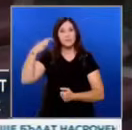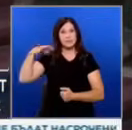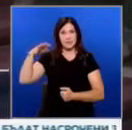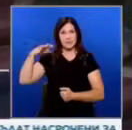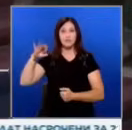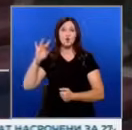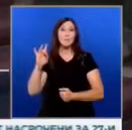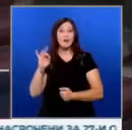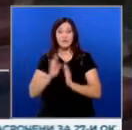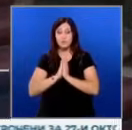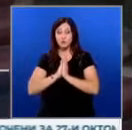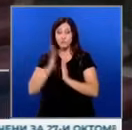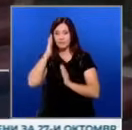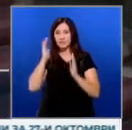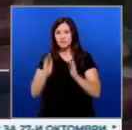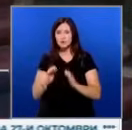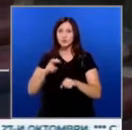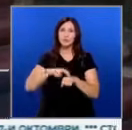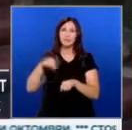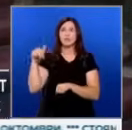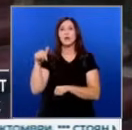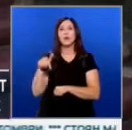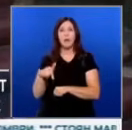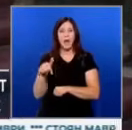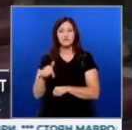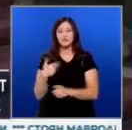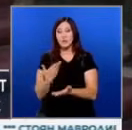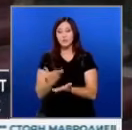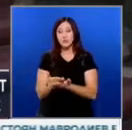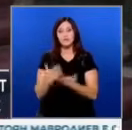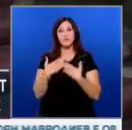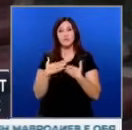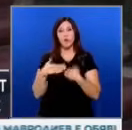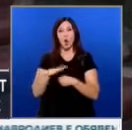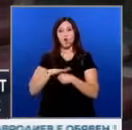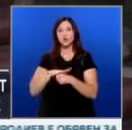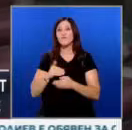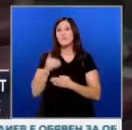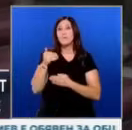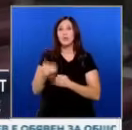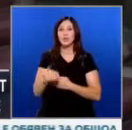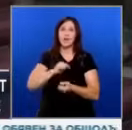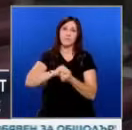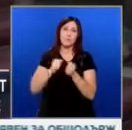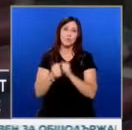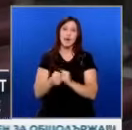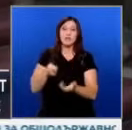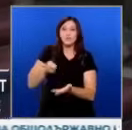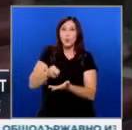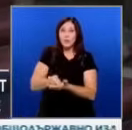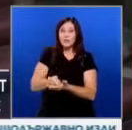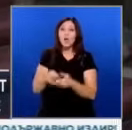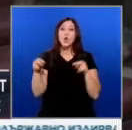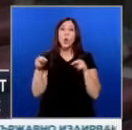Президентът Румен Радев призова правителството на Димитър Главчев да постави за свой основен приоритет борбата с купения